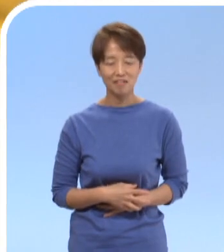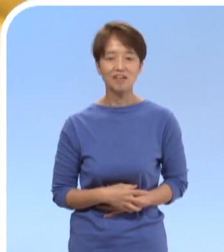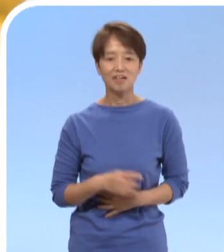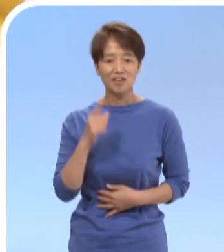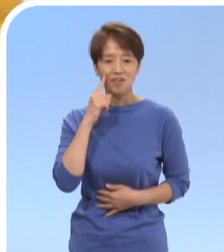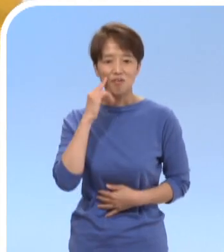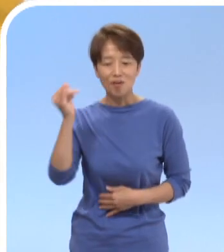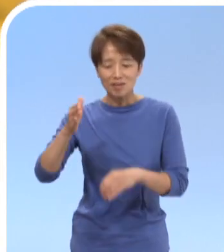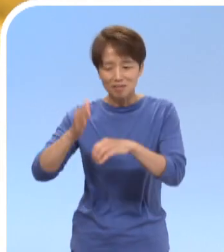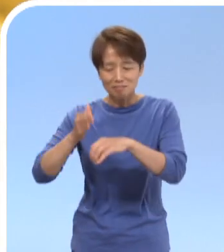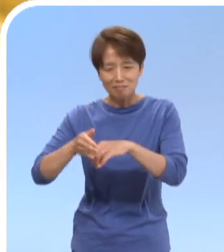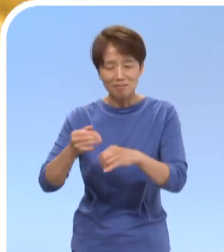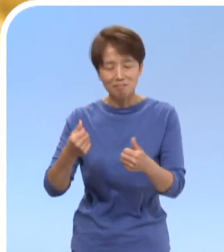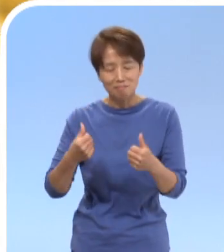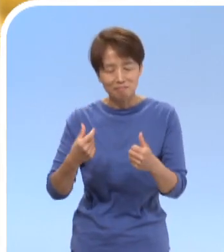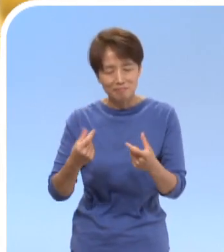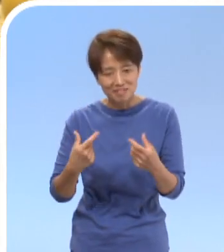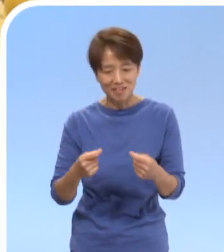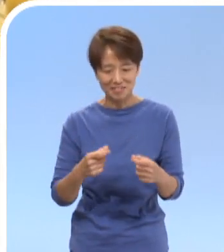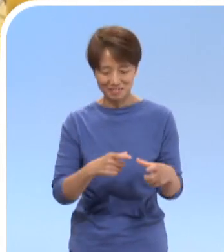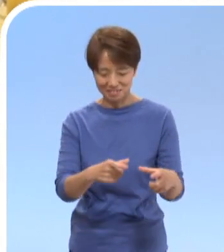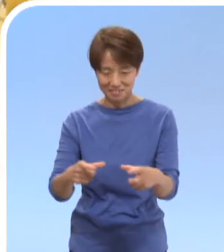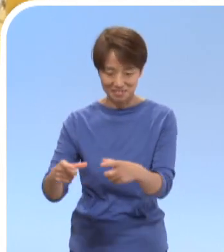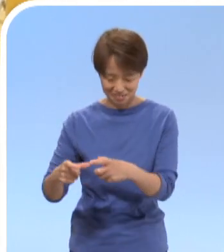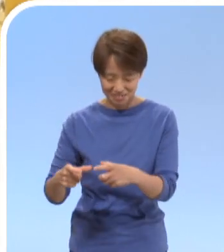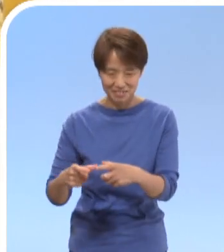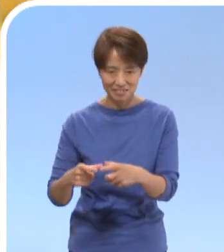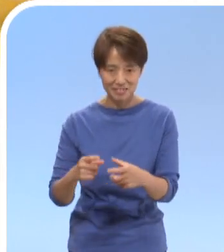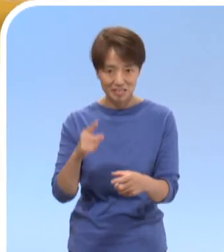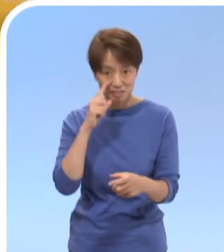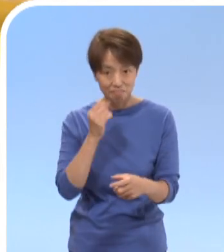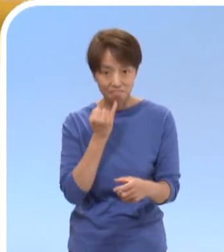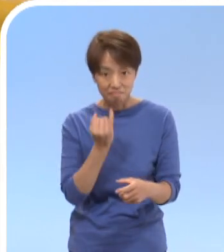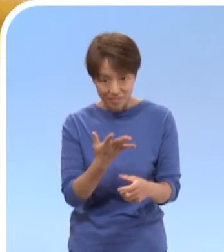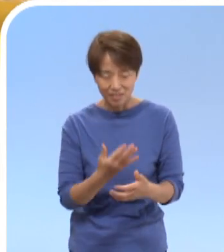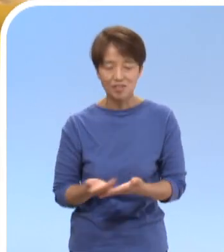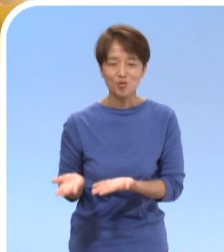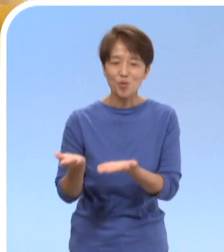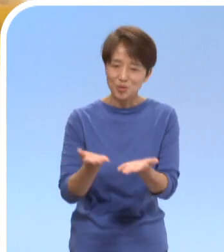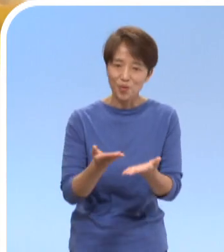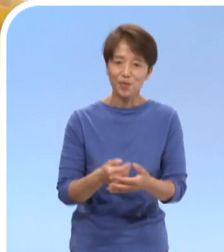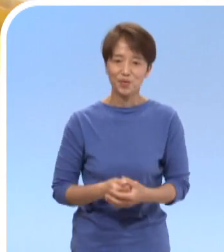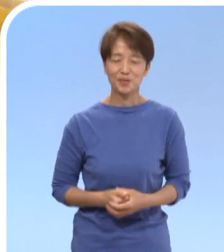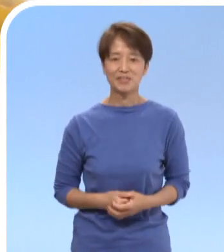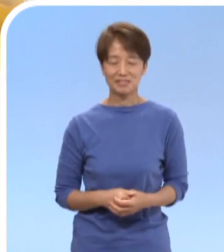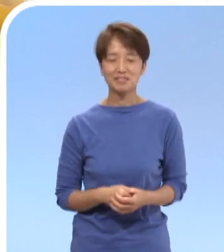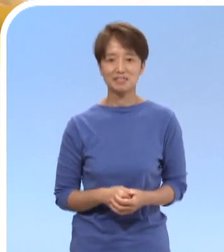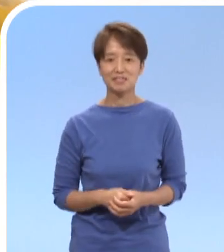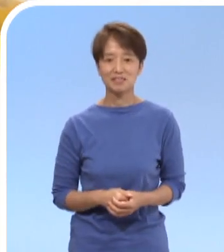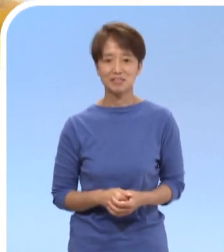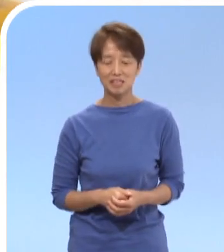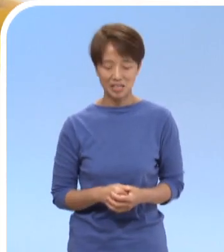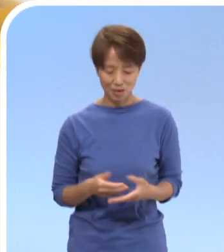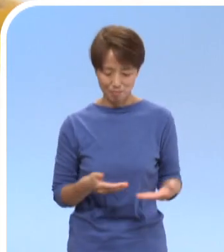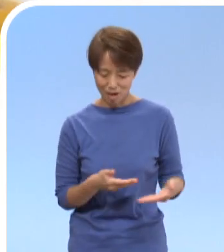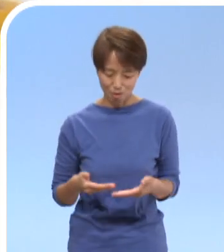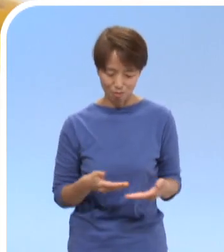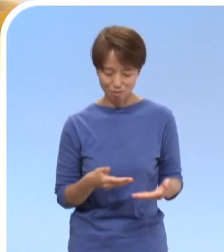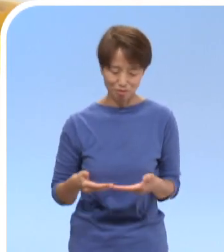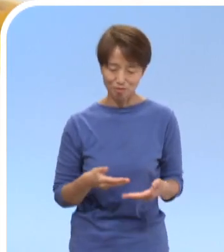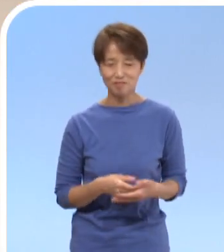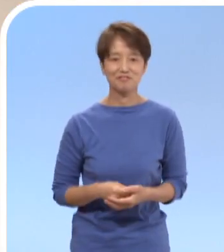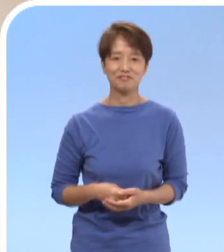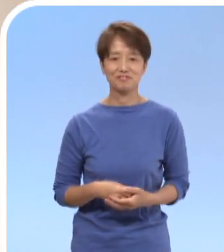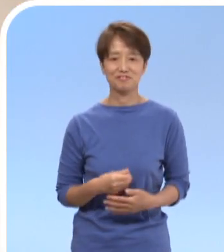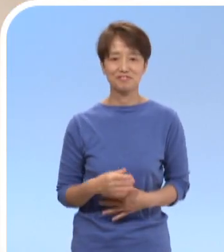っとなんか、 ね、いいよね、 味的な感じ。ちょっと試食させていただいていいですか？ どうぞ、どうぞ、ぜひ召し上がってください。 どれくらいか 迷う